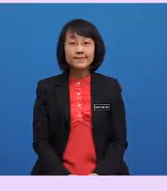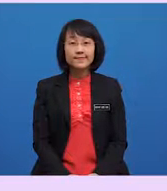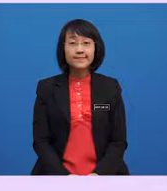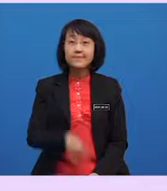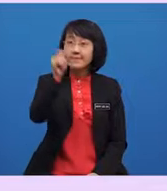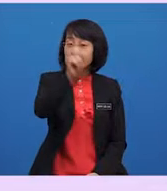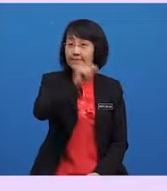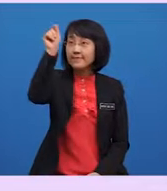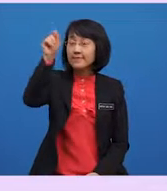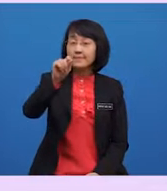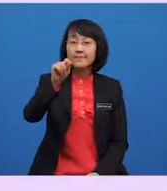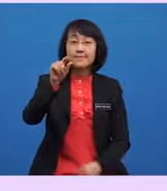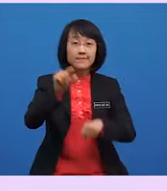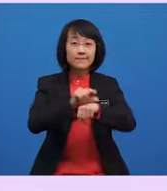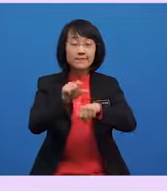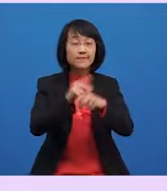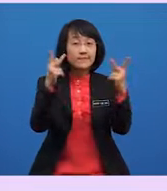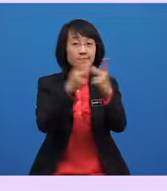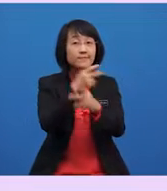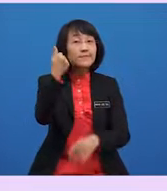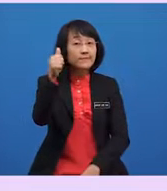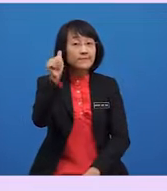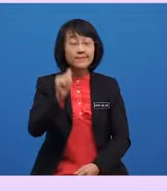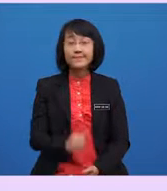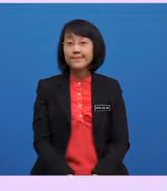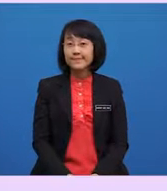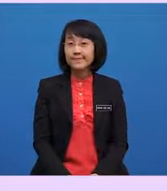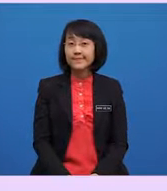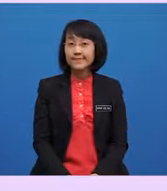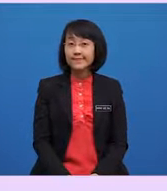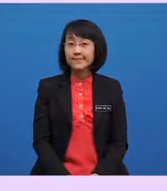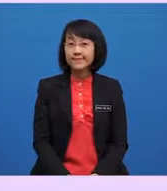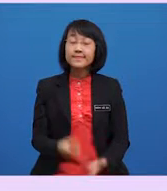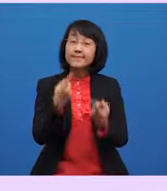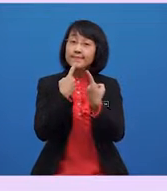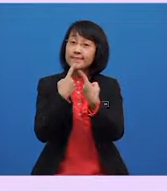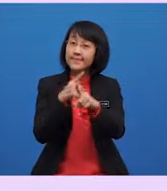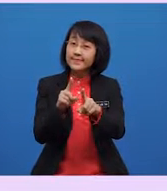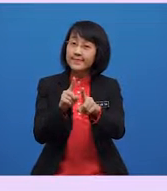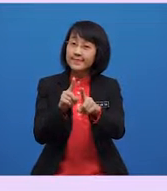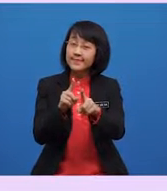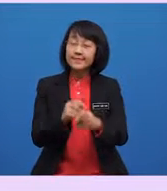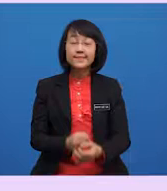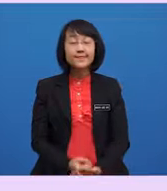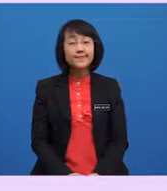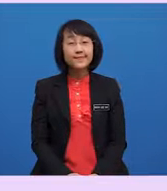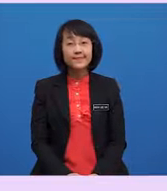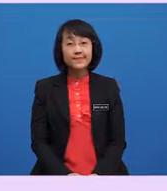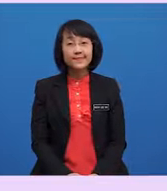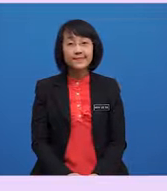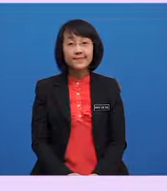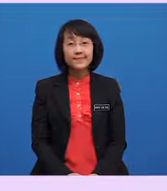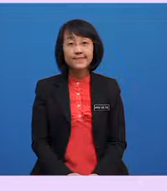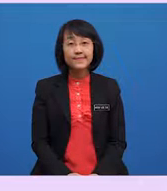Permudahkan menggunakan sifir 10. Maka jawapan akhir yang diperolehi